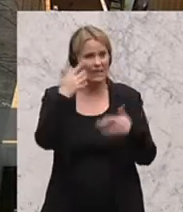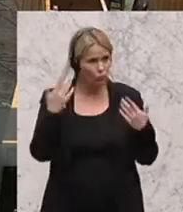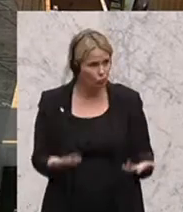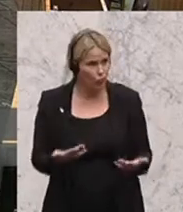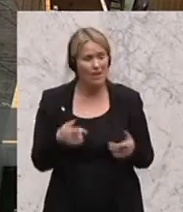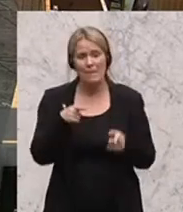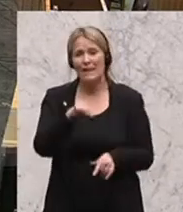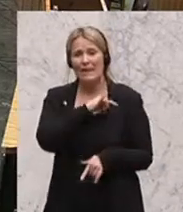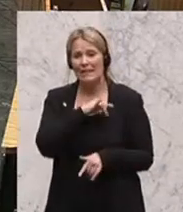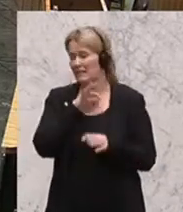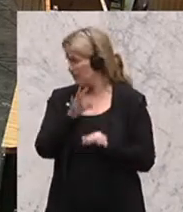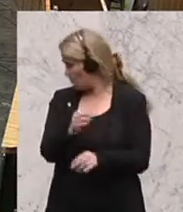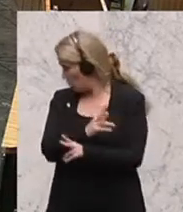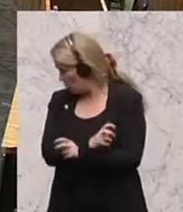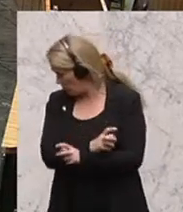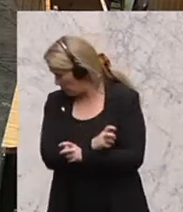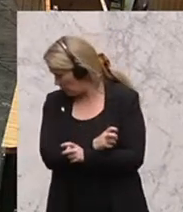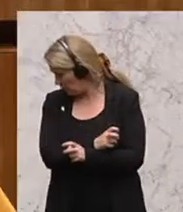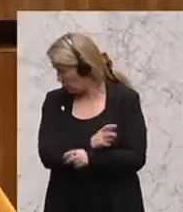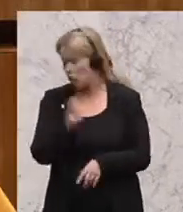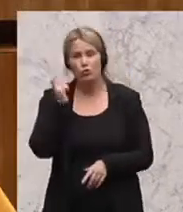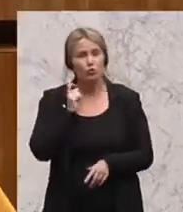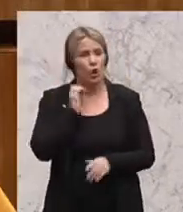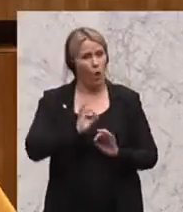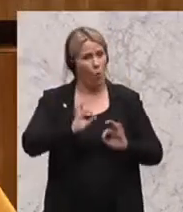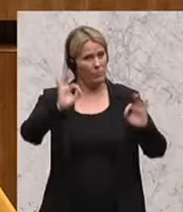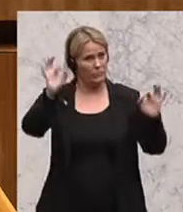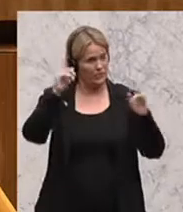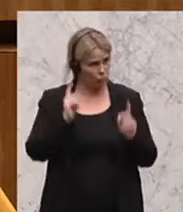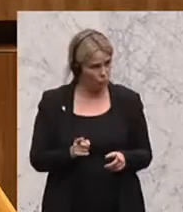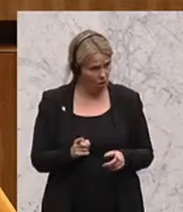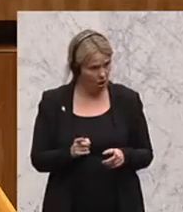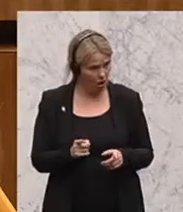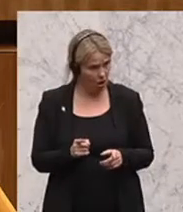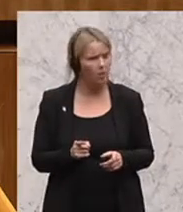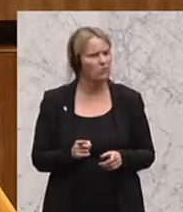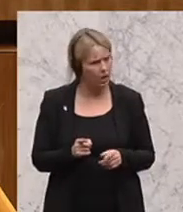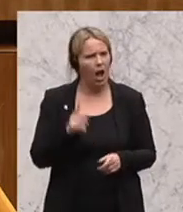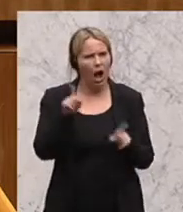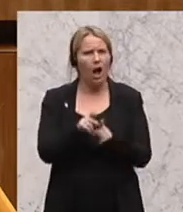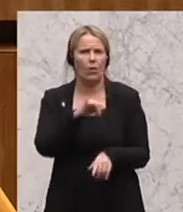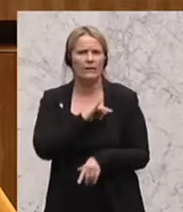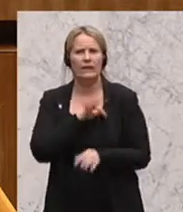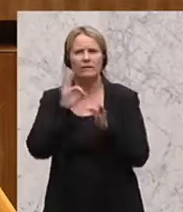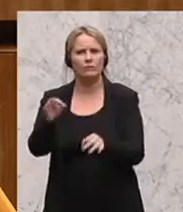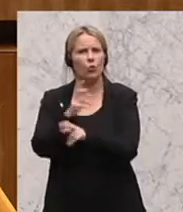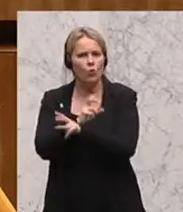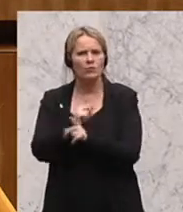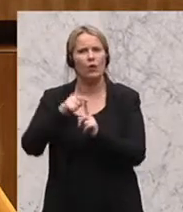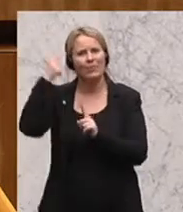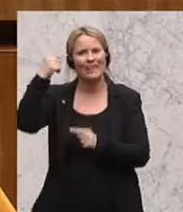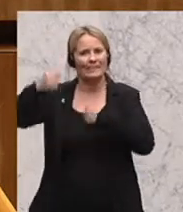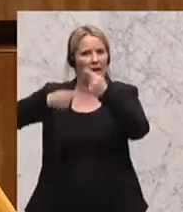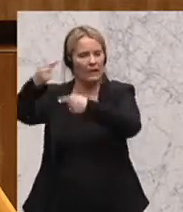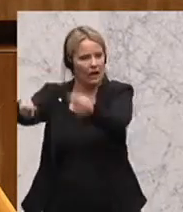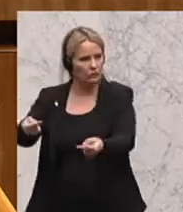im Interesse von Österreich ist, eine Steueroptimierung durchzuführen, dann ist es aber sehr wohl im Interesse von Österreich und der nächsten